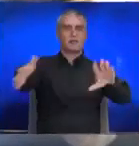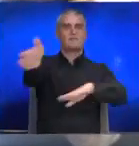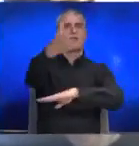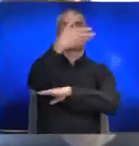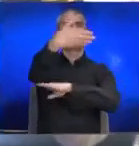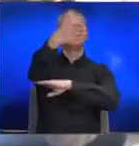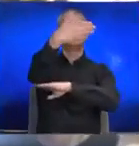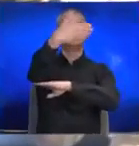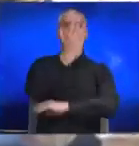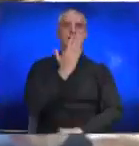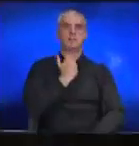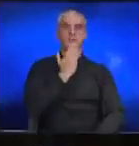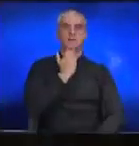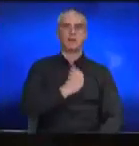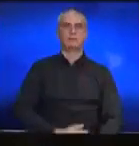מדינת ישראל.